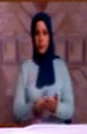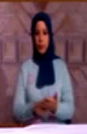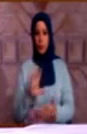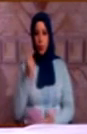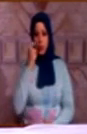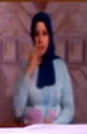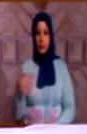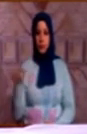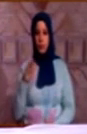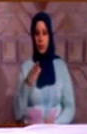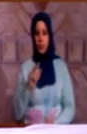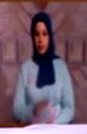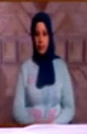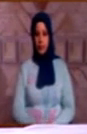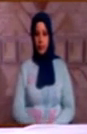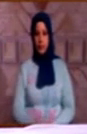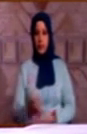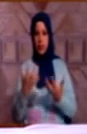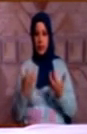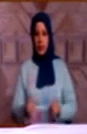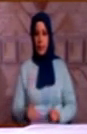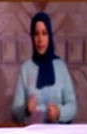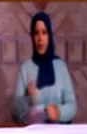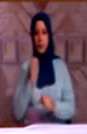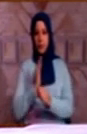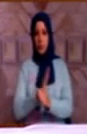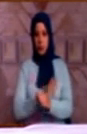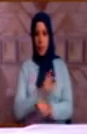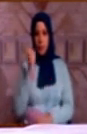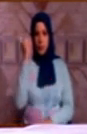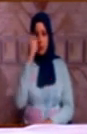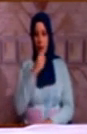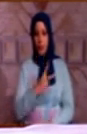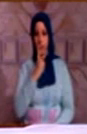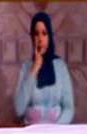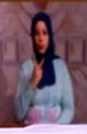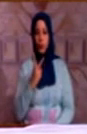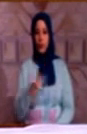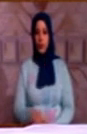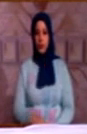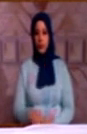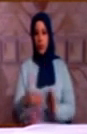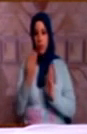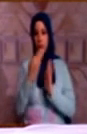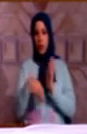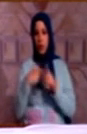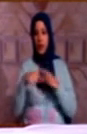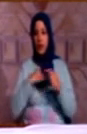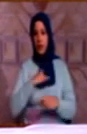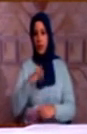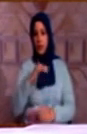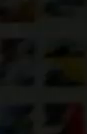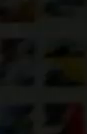بعض المرحله دي وخلينا بقى نطلع نشوف ونرجع نواصل